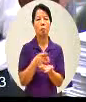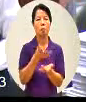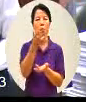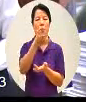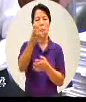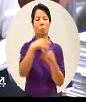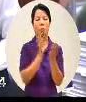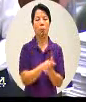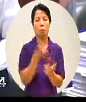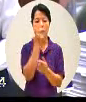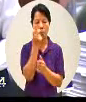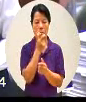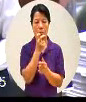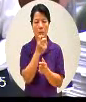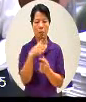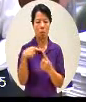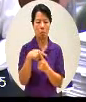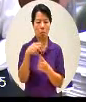样？